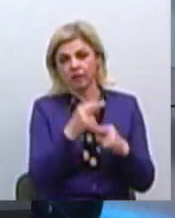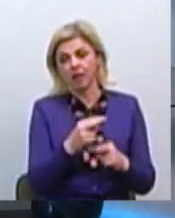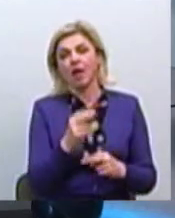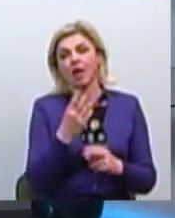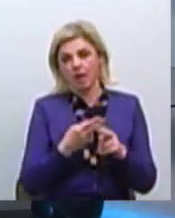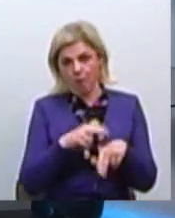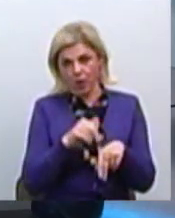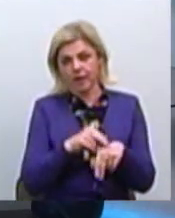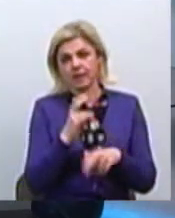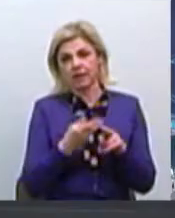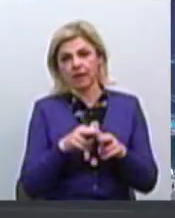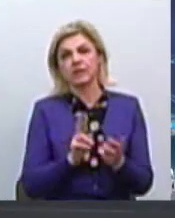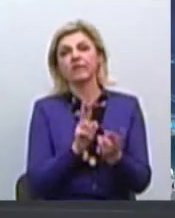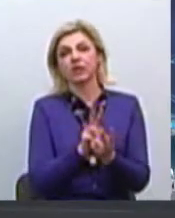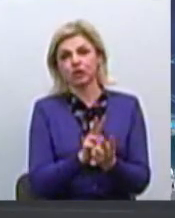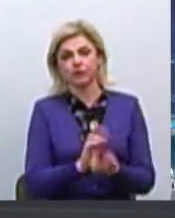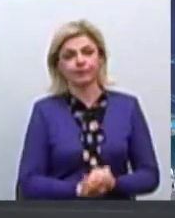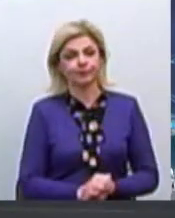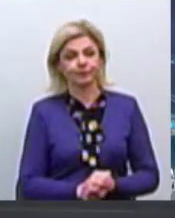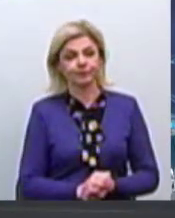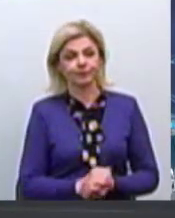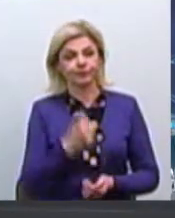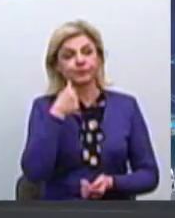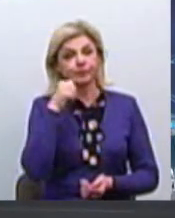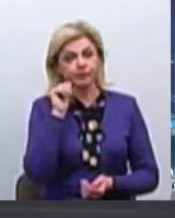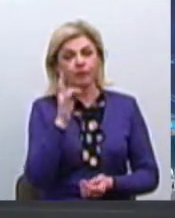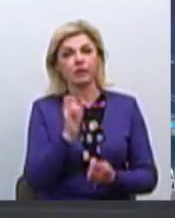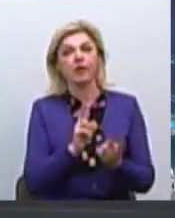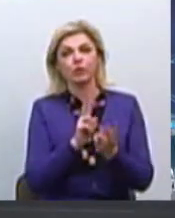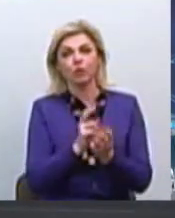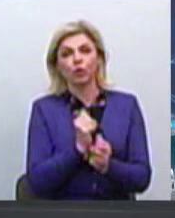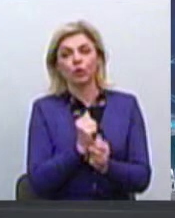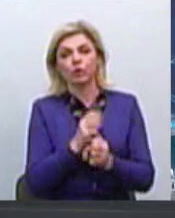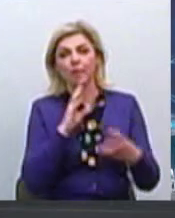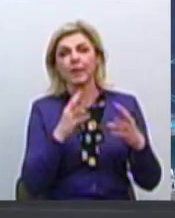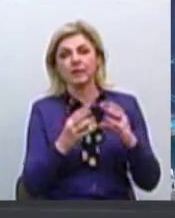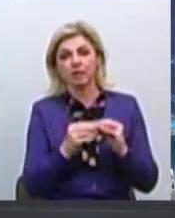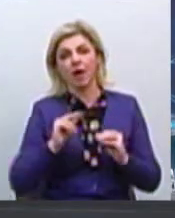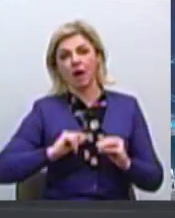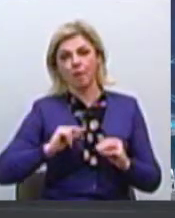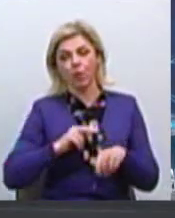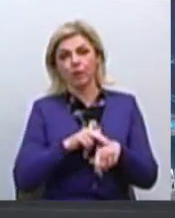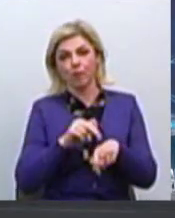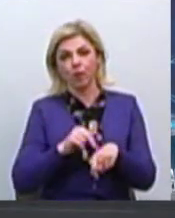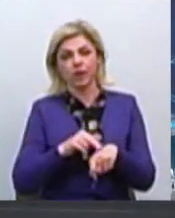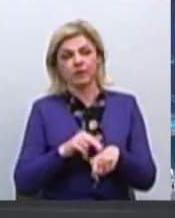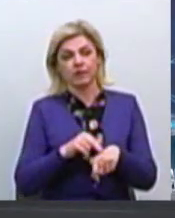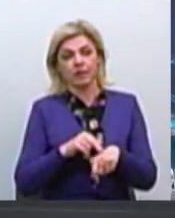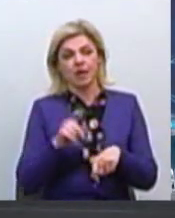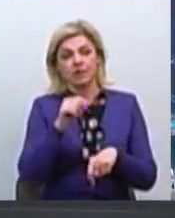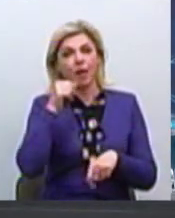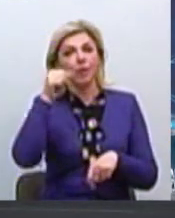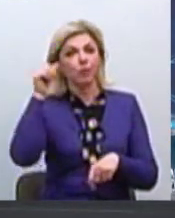на цієї зустрічі? Вчора на зустрічі підводили підсумки роботи поліції по минулому